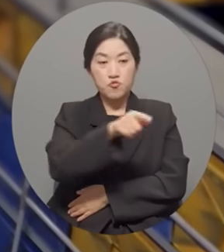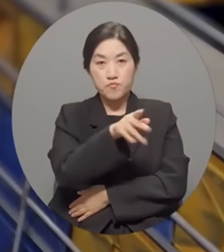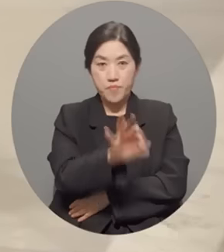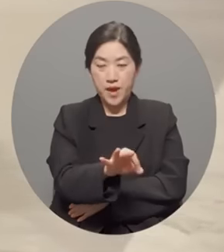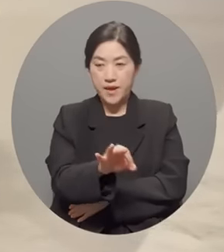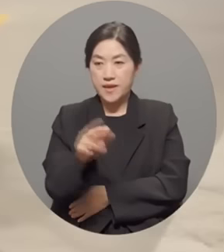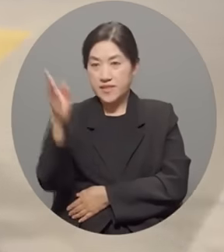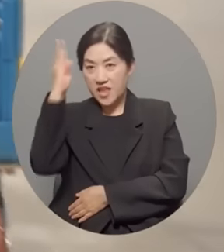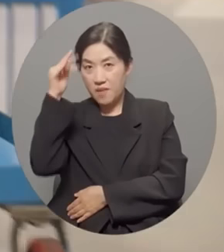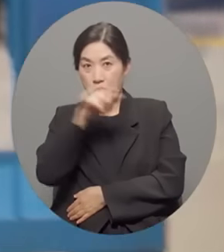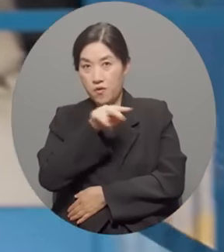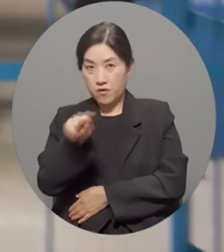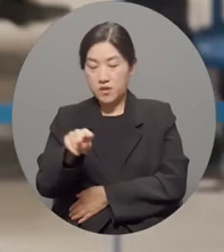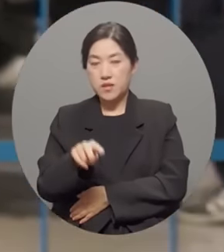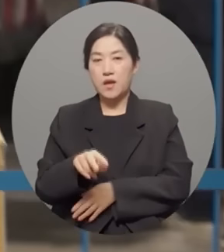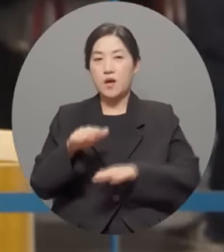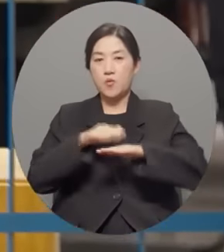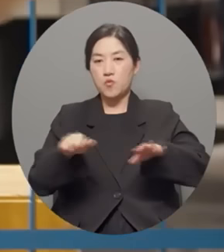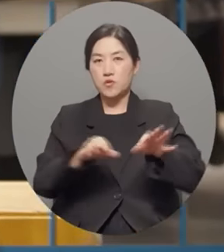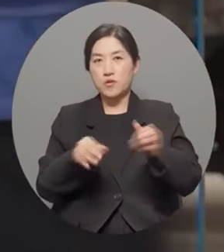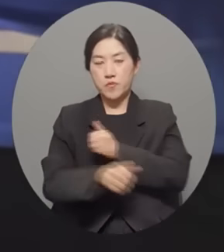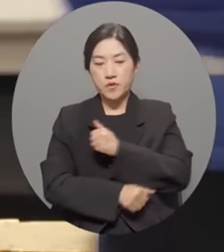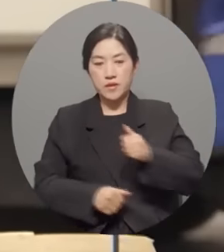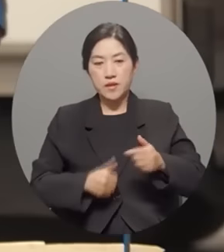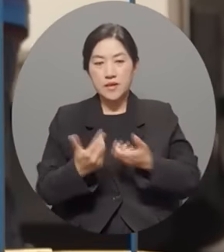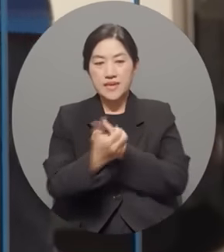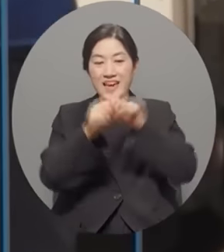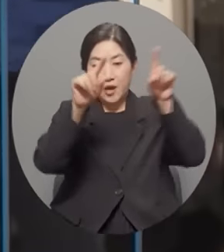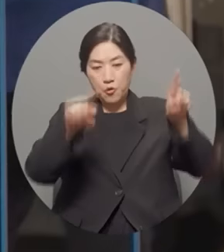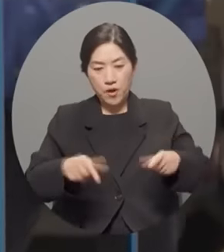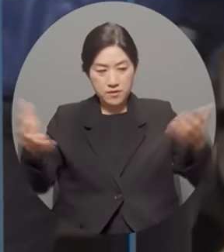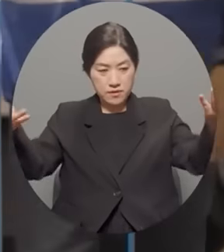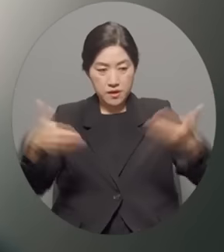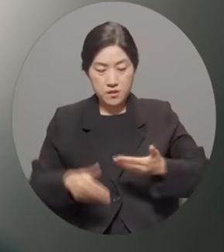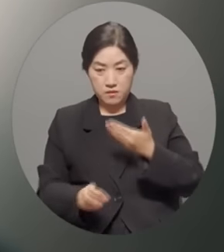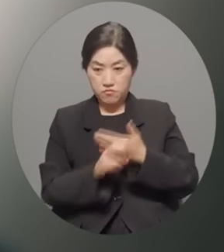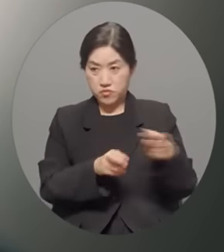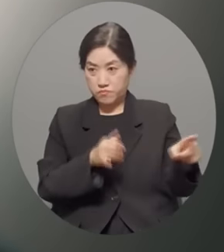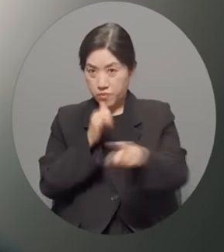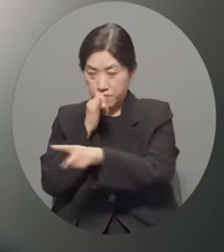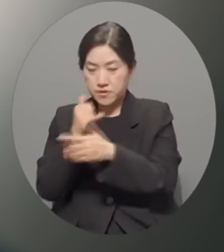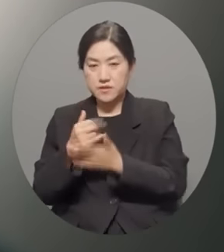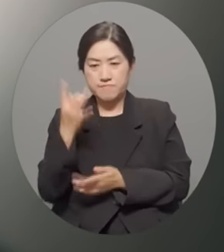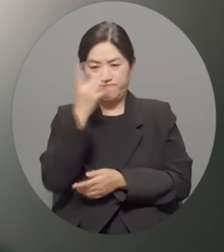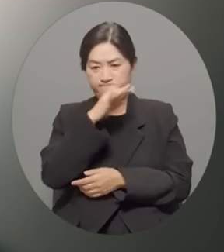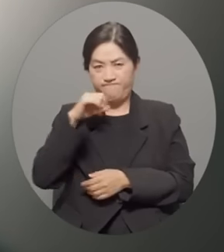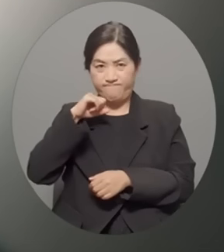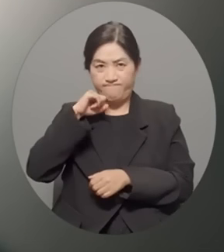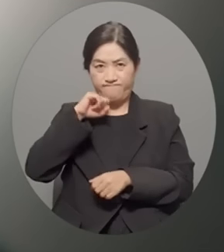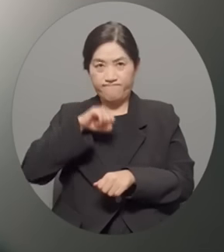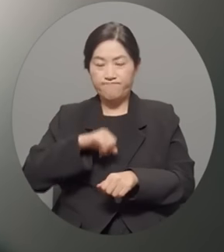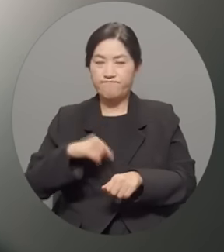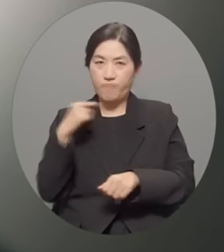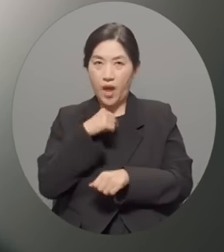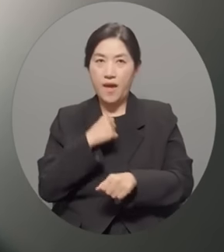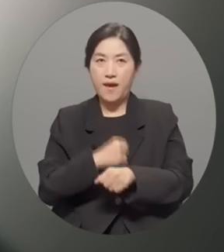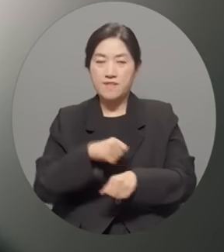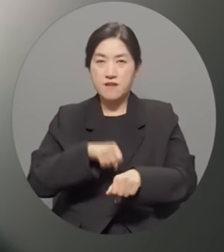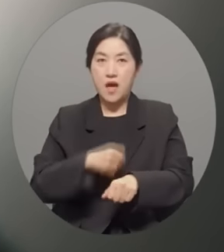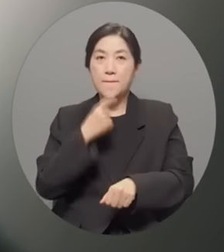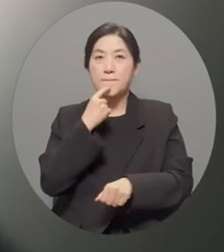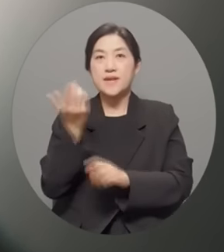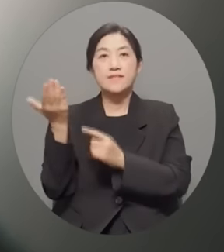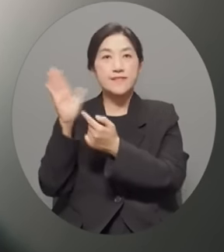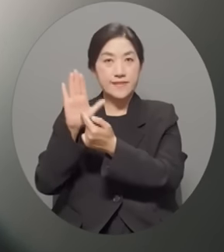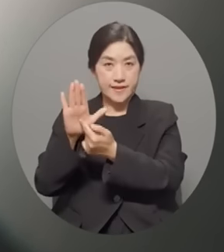본사에서 약관 관련 자료를 확보하고 법위반이 확인되면 엄정 조치하겠다고 밝혔습니다 MBC